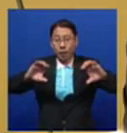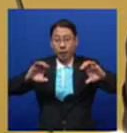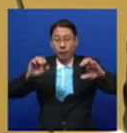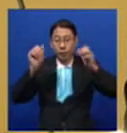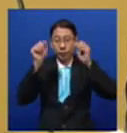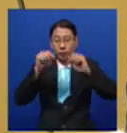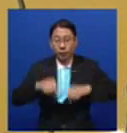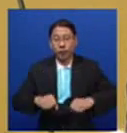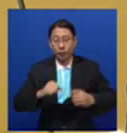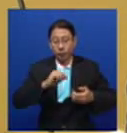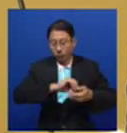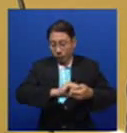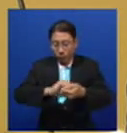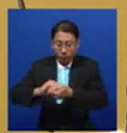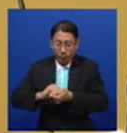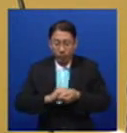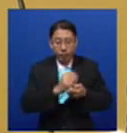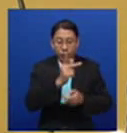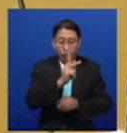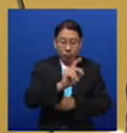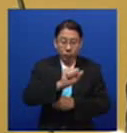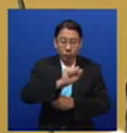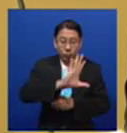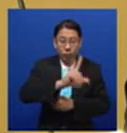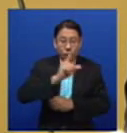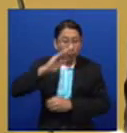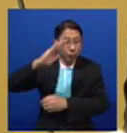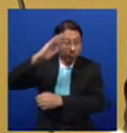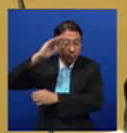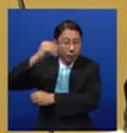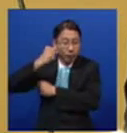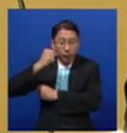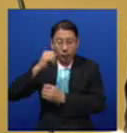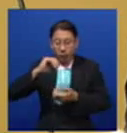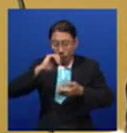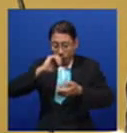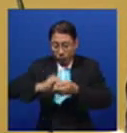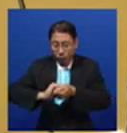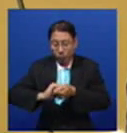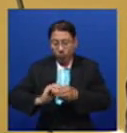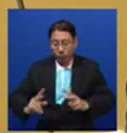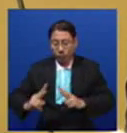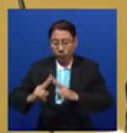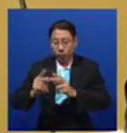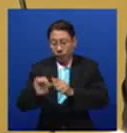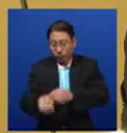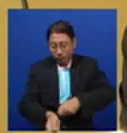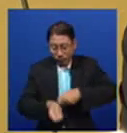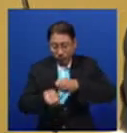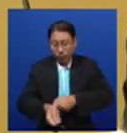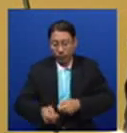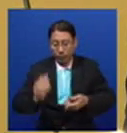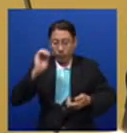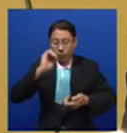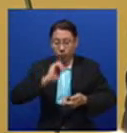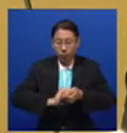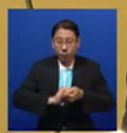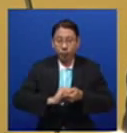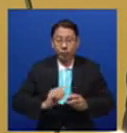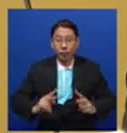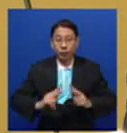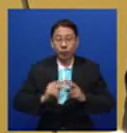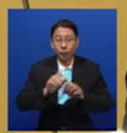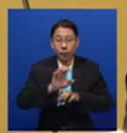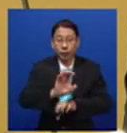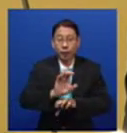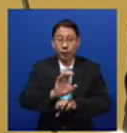ระหว่างคสช.คือพูดง่ายเลยฝ่ายทหารแล้วก็ฝ่ายเกษตรกระทรวงเกษตรแล้วก็ของมหาดไทยที่